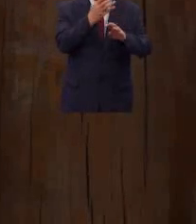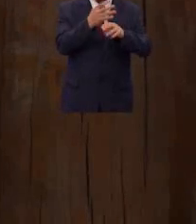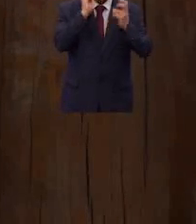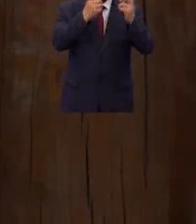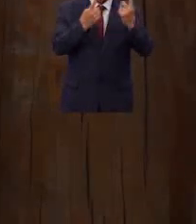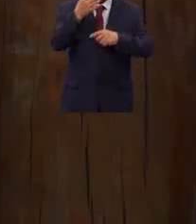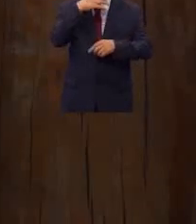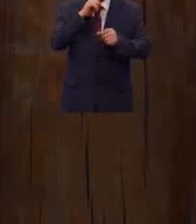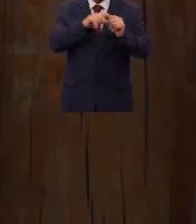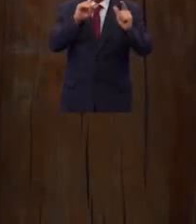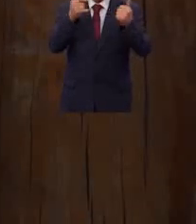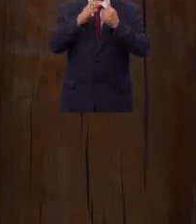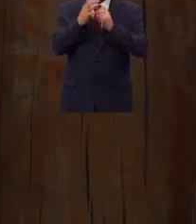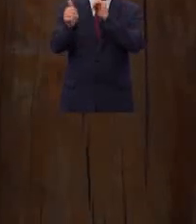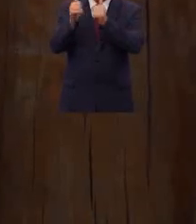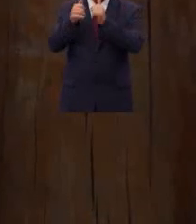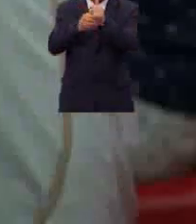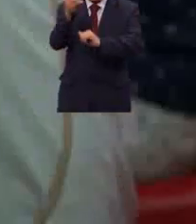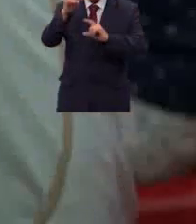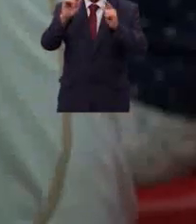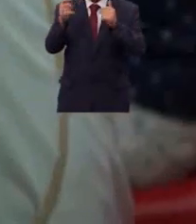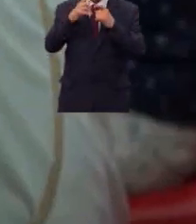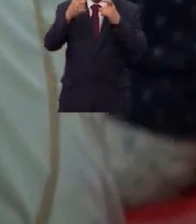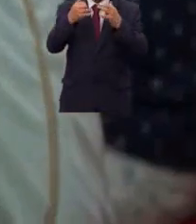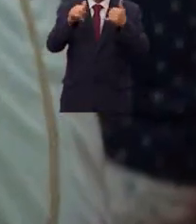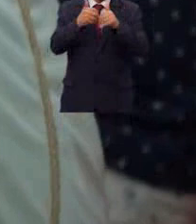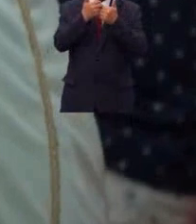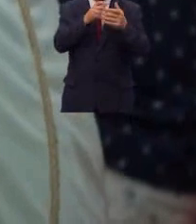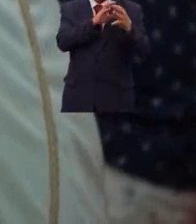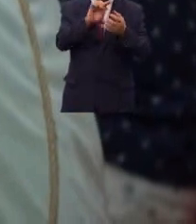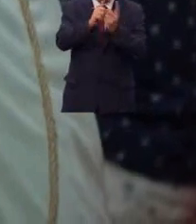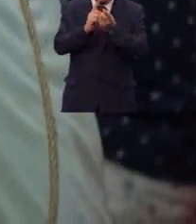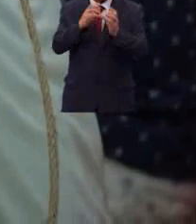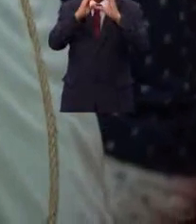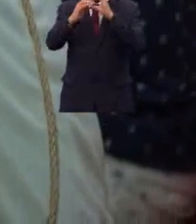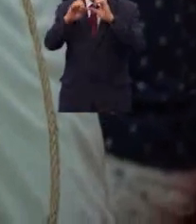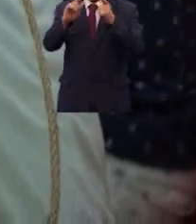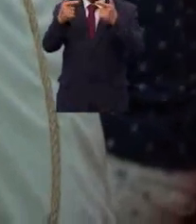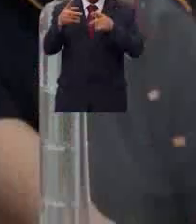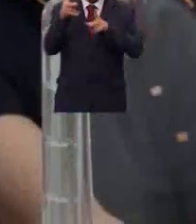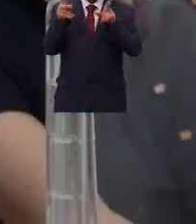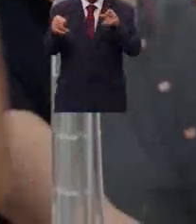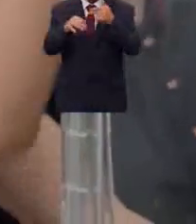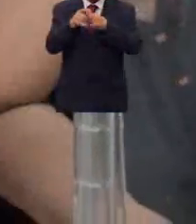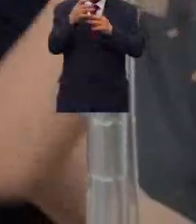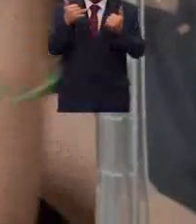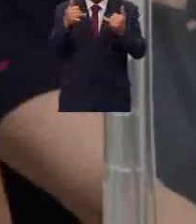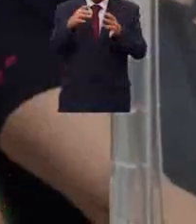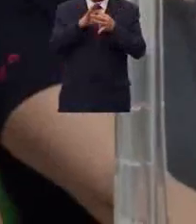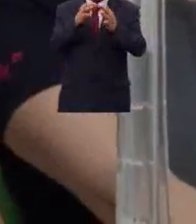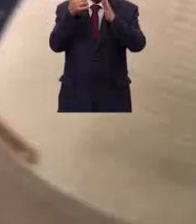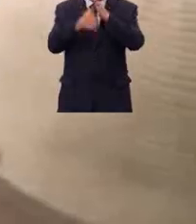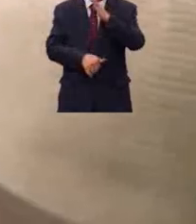영리를 추구하거나 경쟁을 통해서 이겨야 하는 단체는 아닙니다. 주민들의 갈등을 통해서 서로 소통이 되지 않고 단절되는 인간관계의